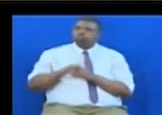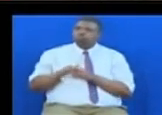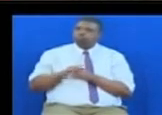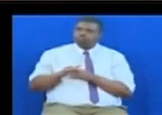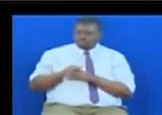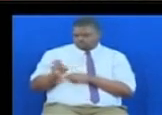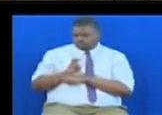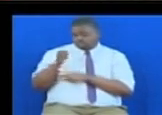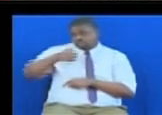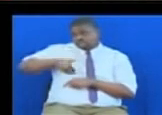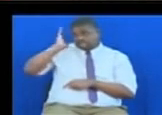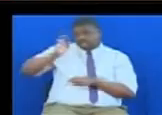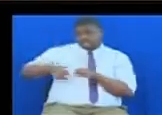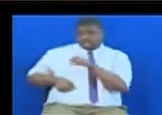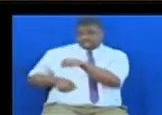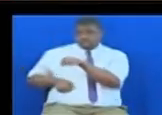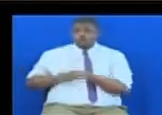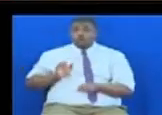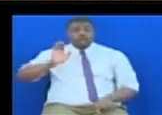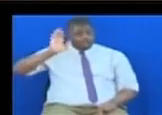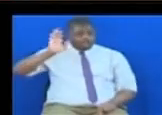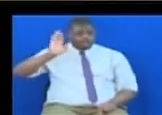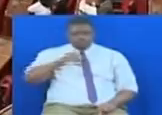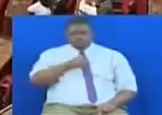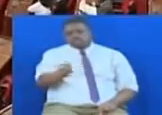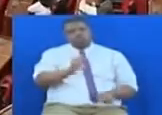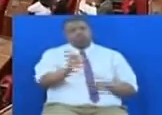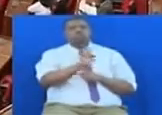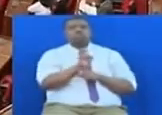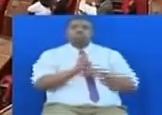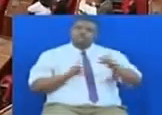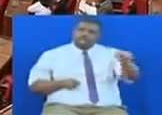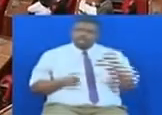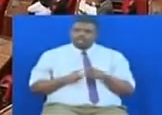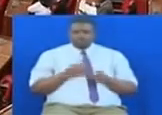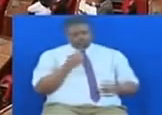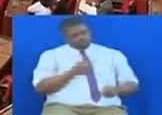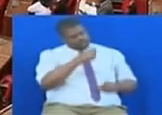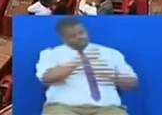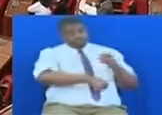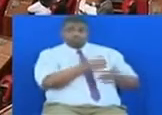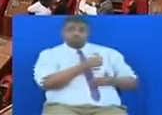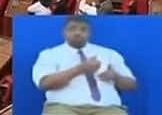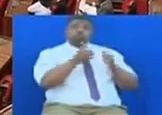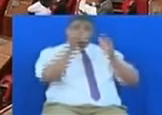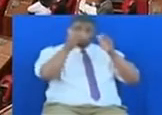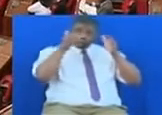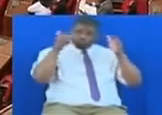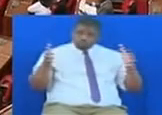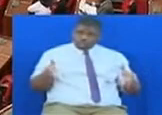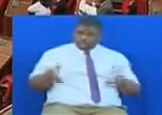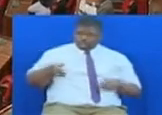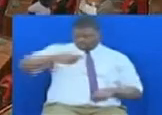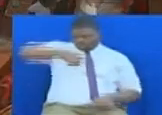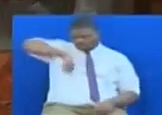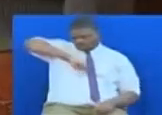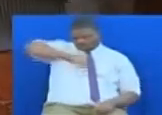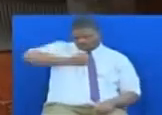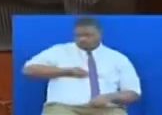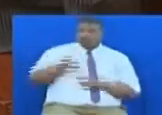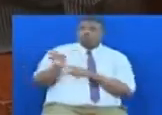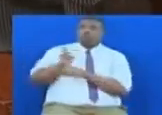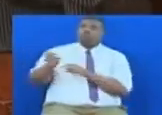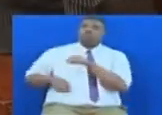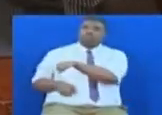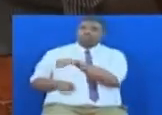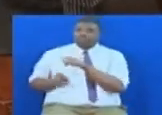sababu nao, lakini Chadema waliapa kujilinda. Walisema viongozi wetu wakubwa wote tutawalinda. Green Guard wa